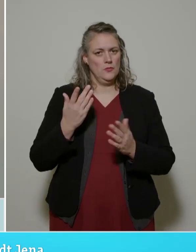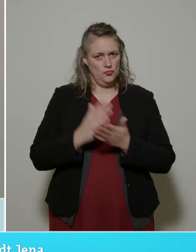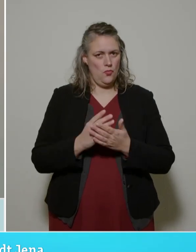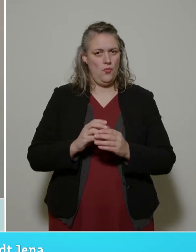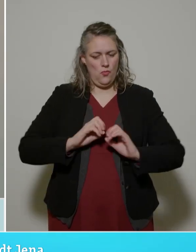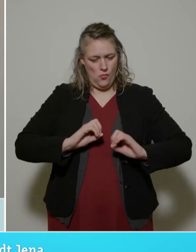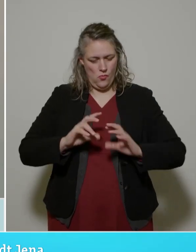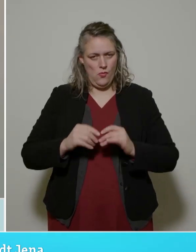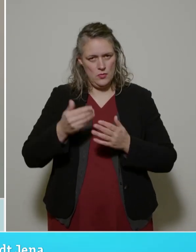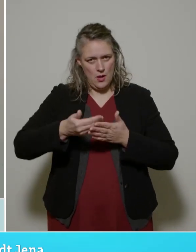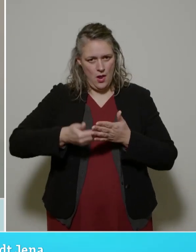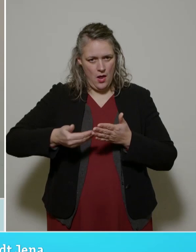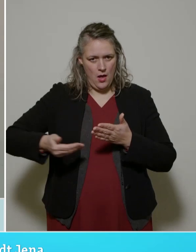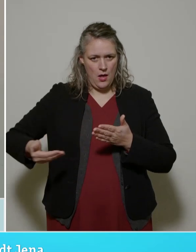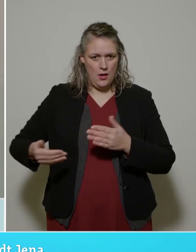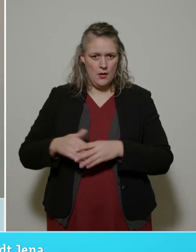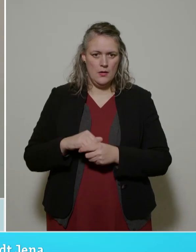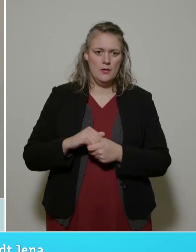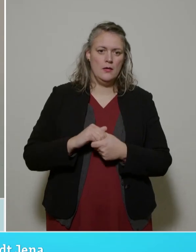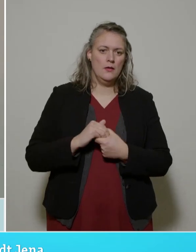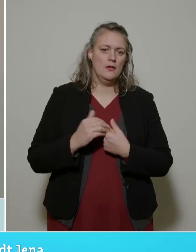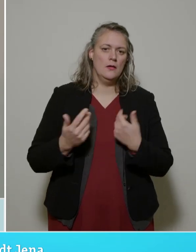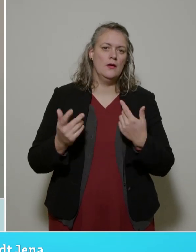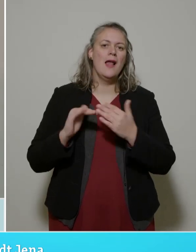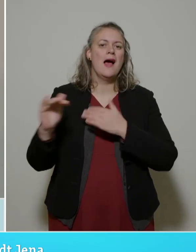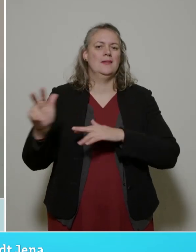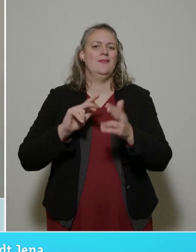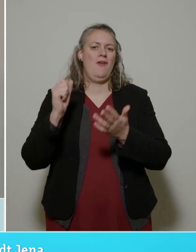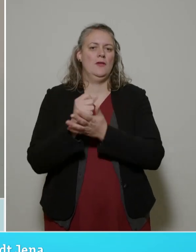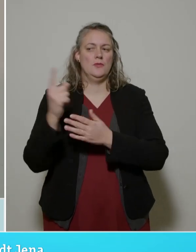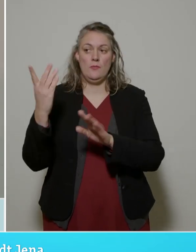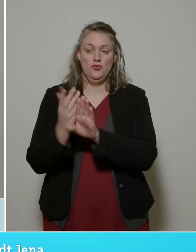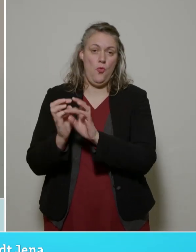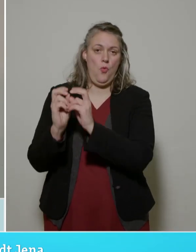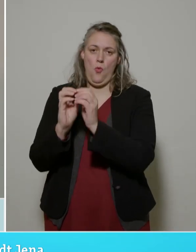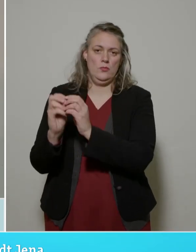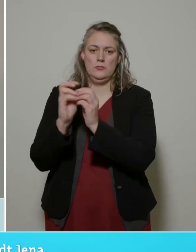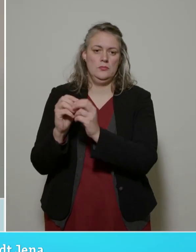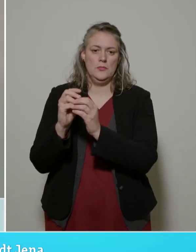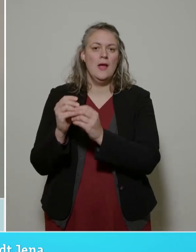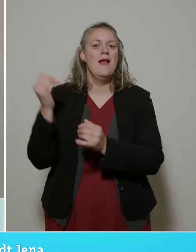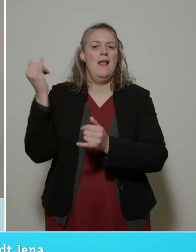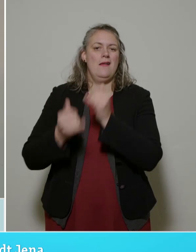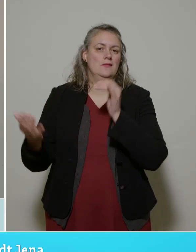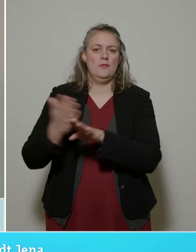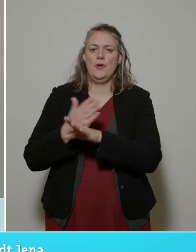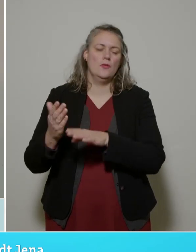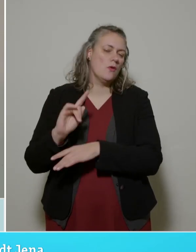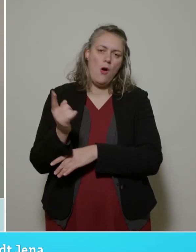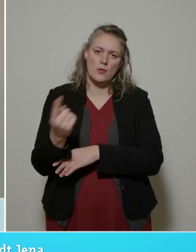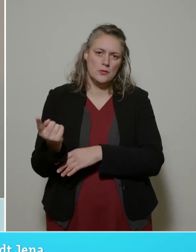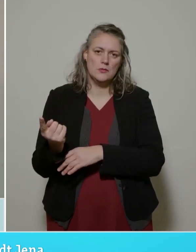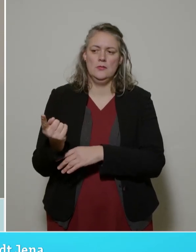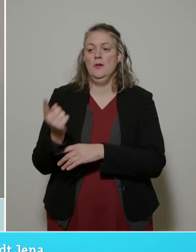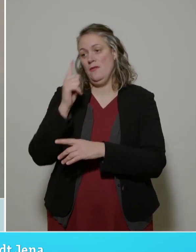Das Urteil, also die Beurteilung durch das Landesverwaltungsamt ist ja nicht zwingend das letzte Wort und danach stehen